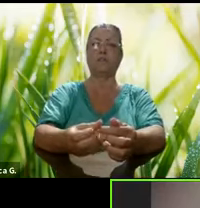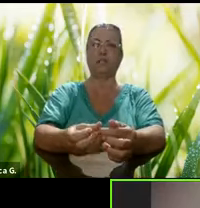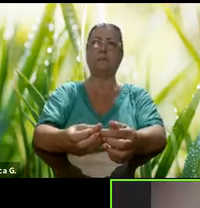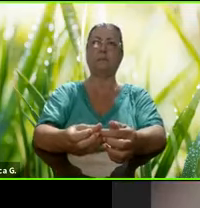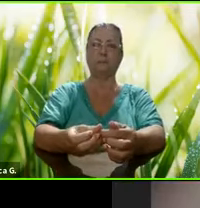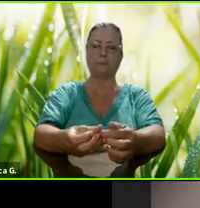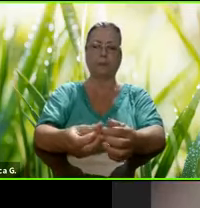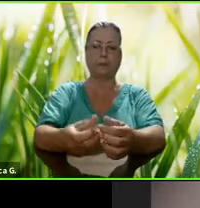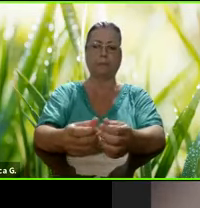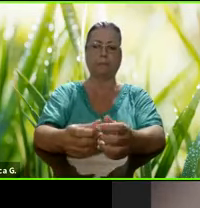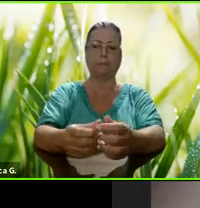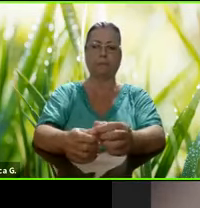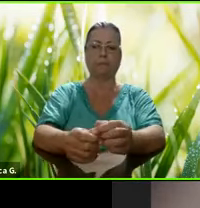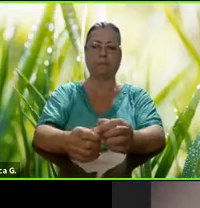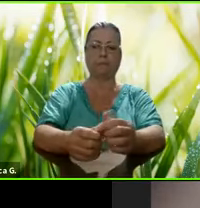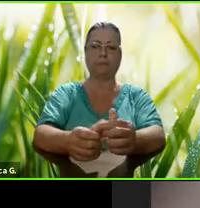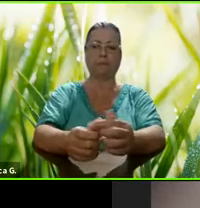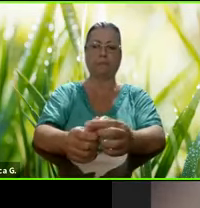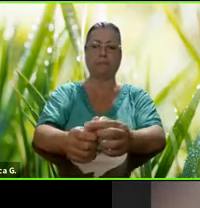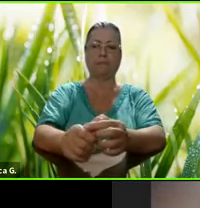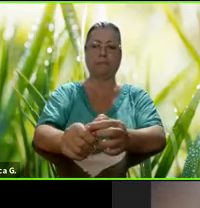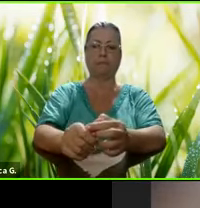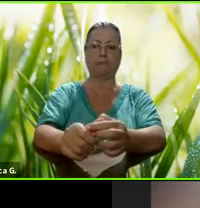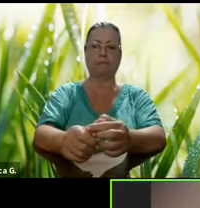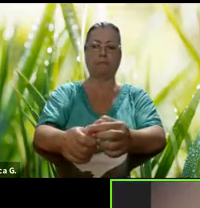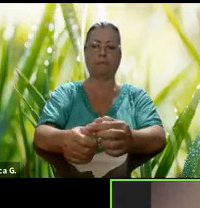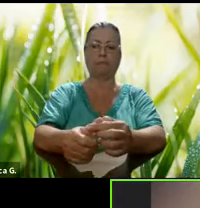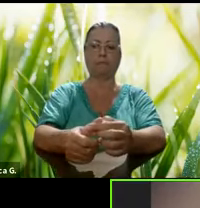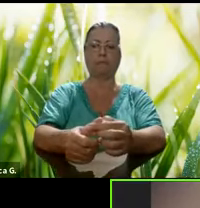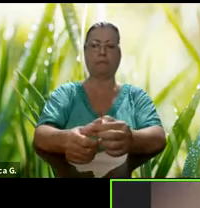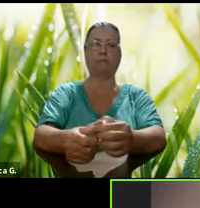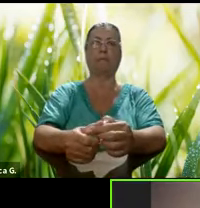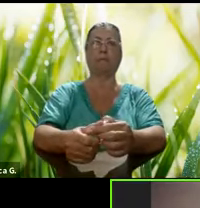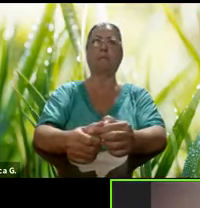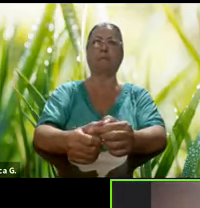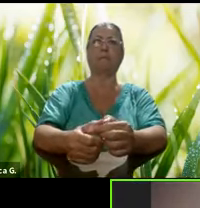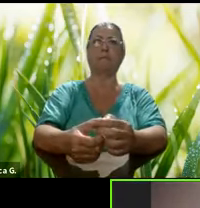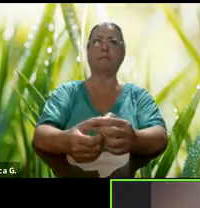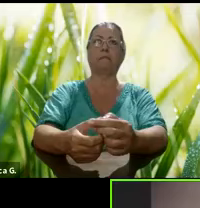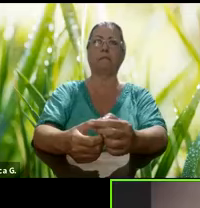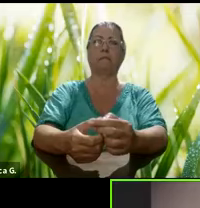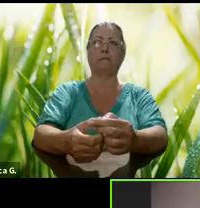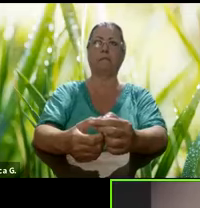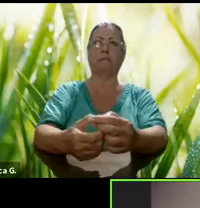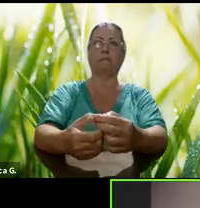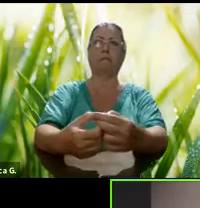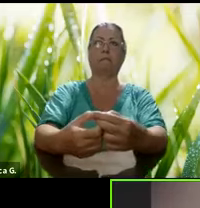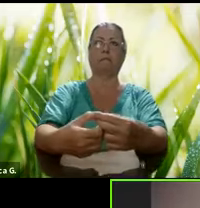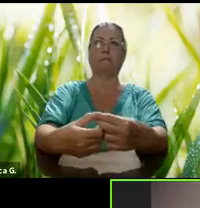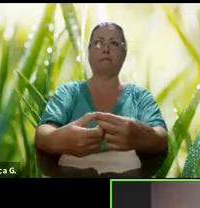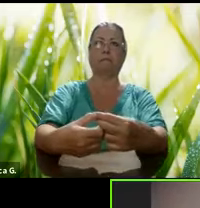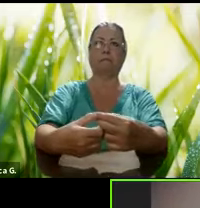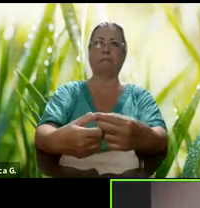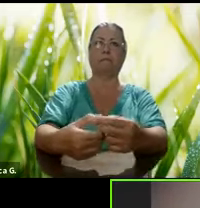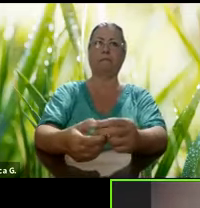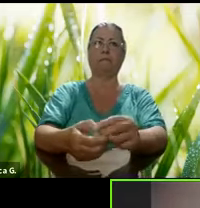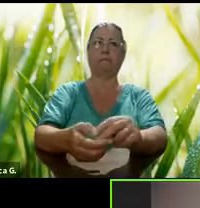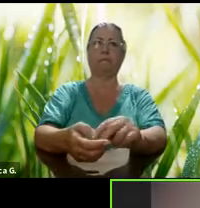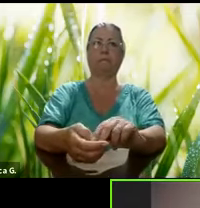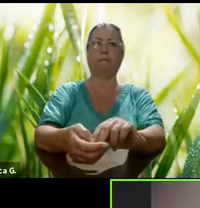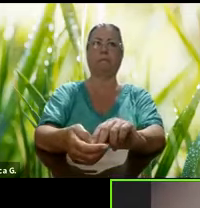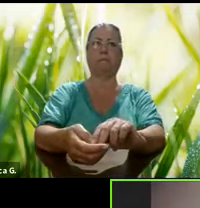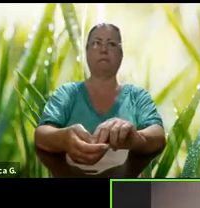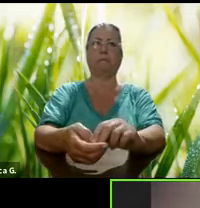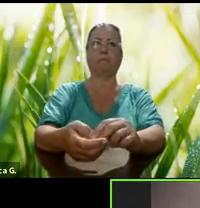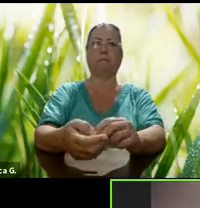specializzazione, sì. e insegnano anche in questa occasione